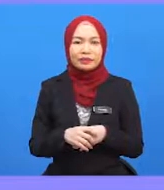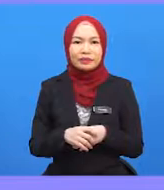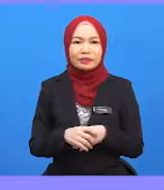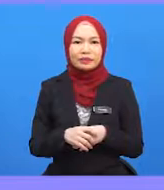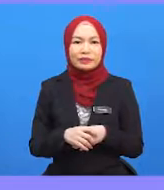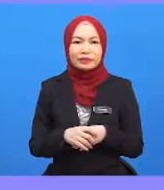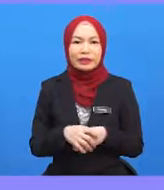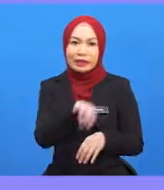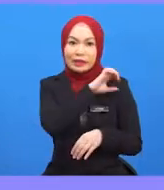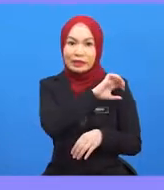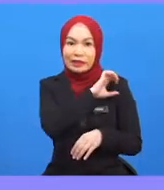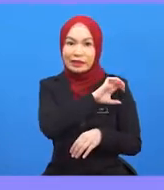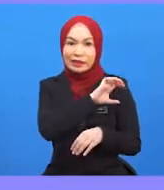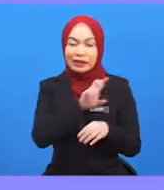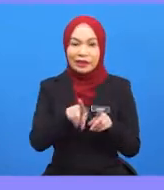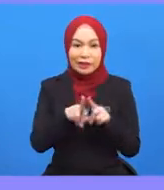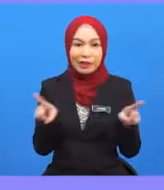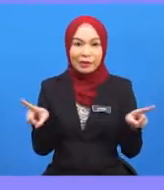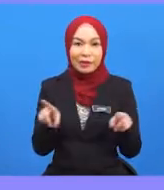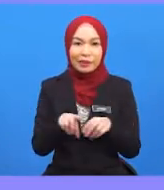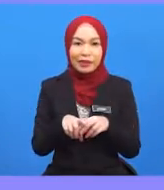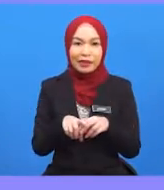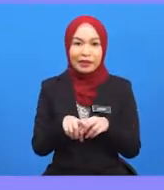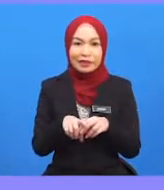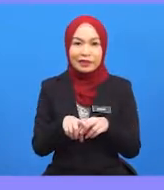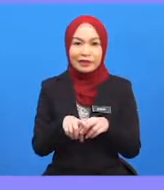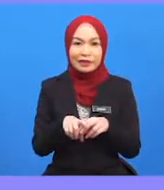asid, manakala penyengat pula bersifat